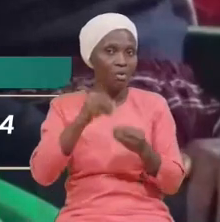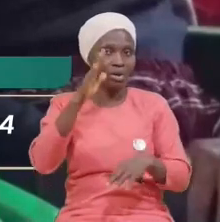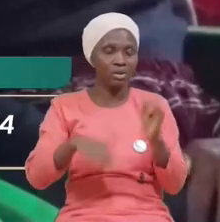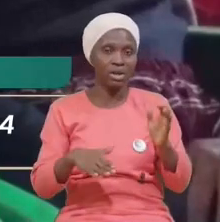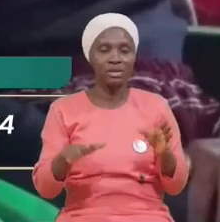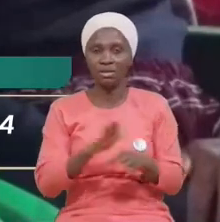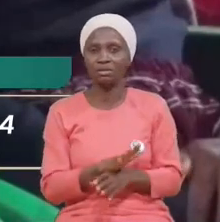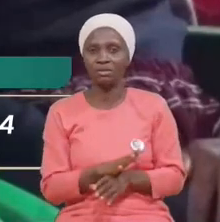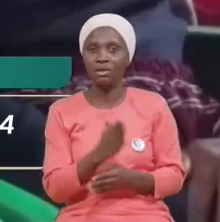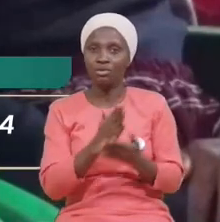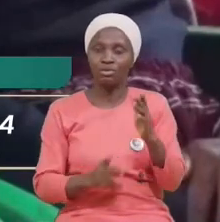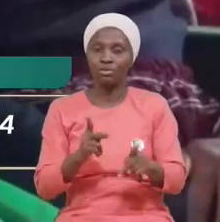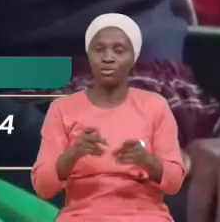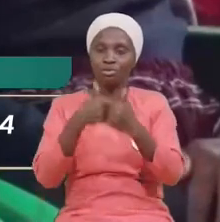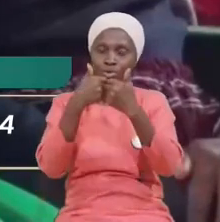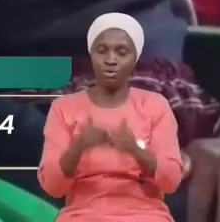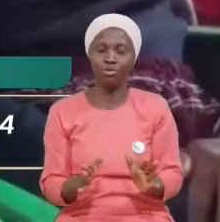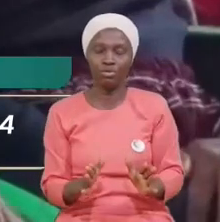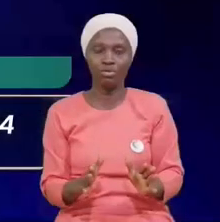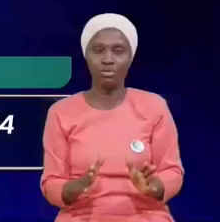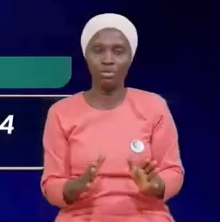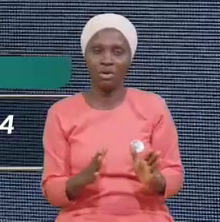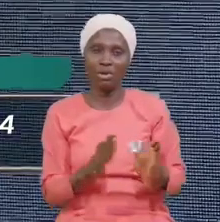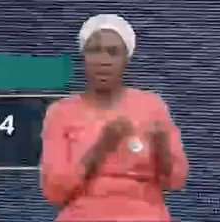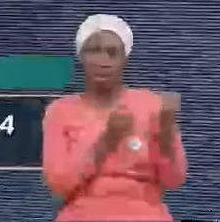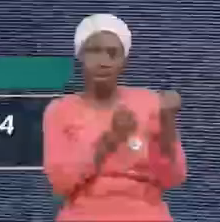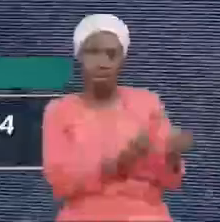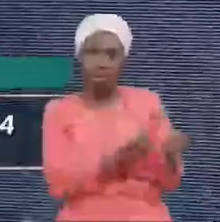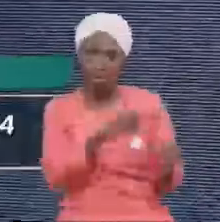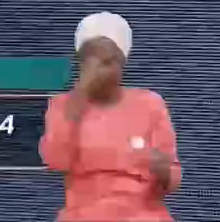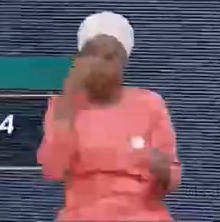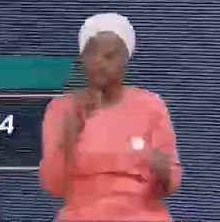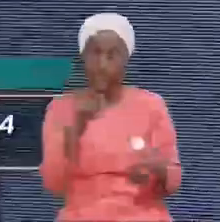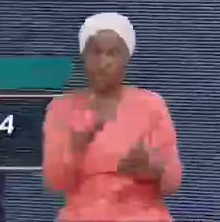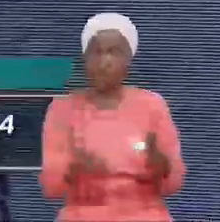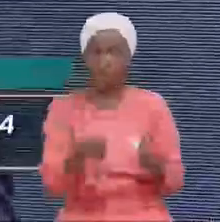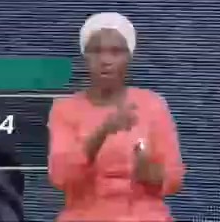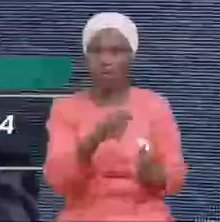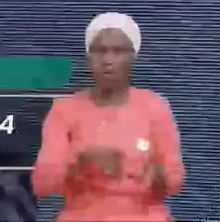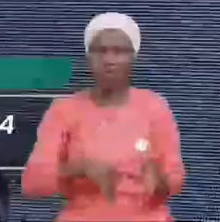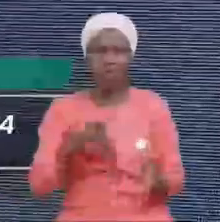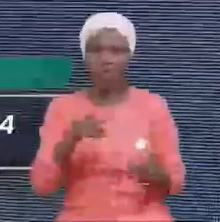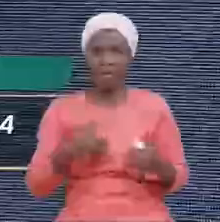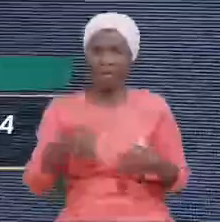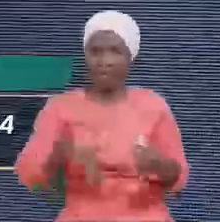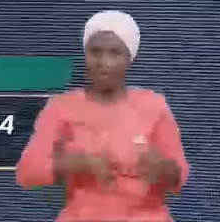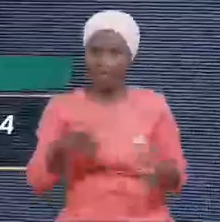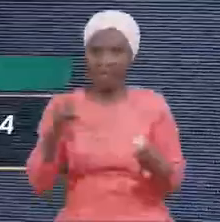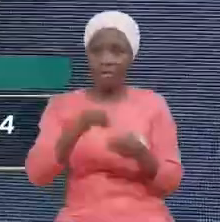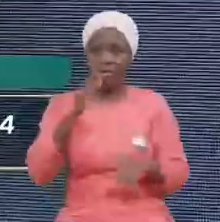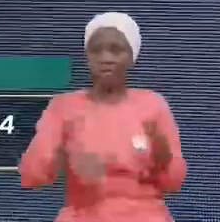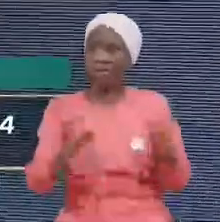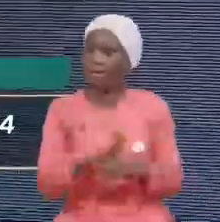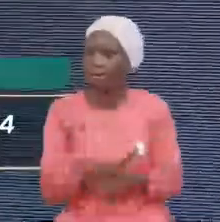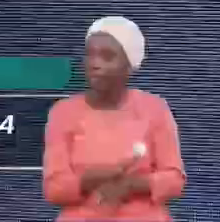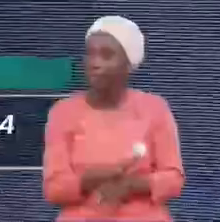Il y a des gens qui perdent courage à cause de ce qu'ils ressentent. Tu vas sentir plus que ça. Mais David